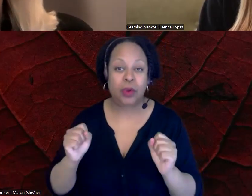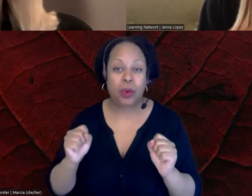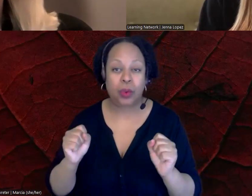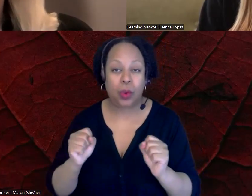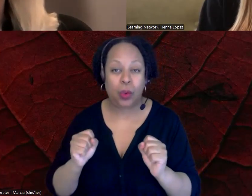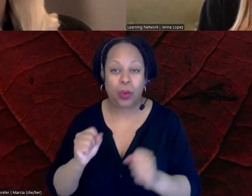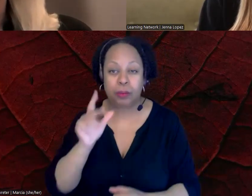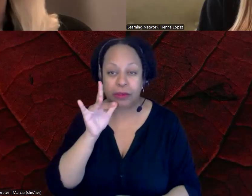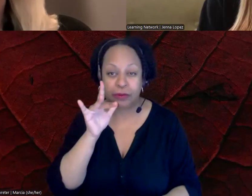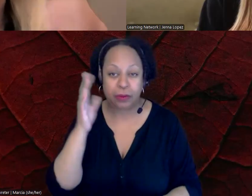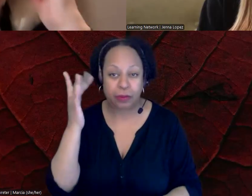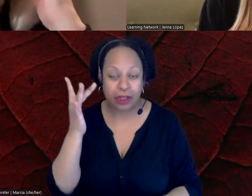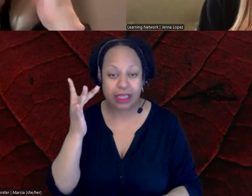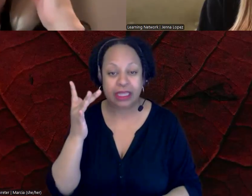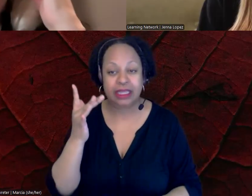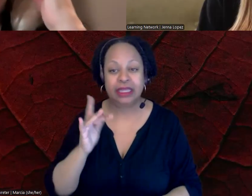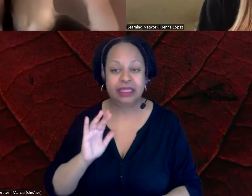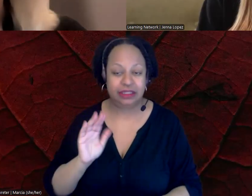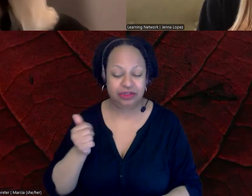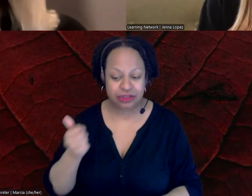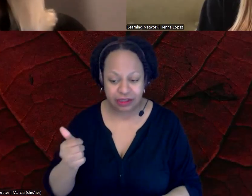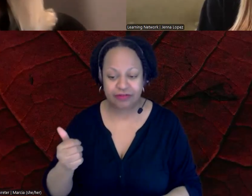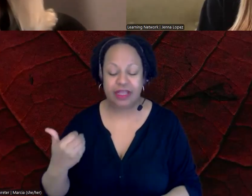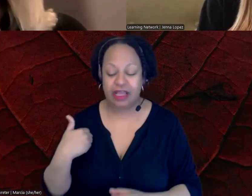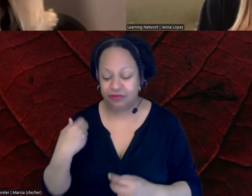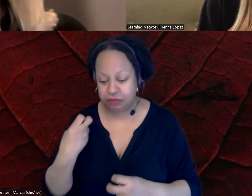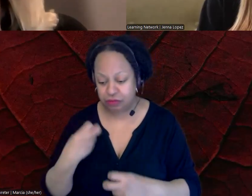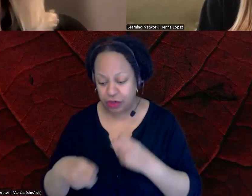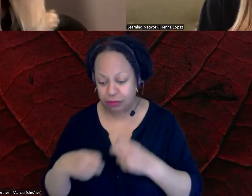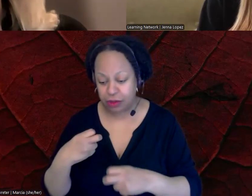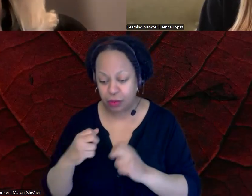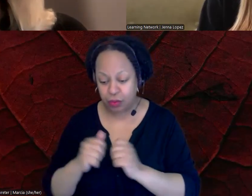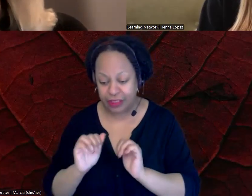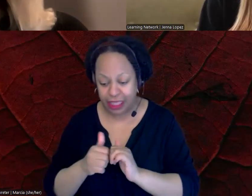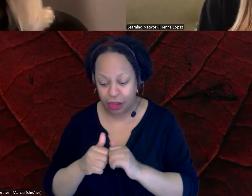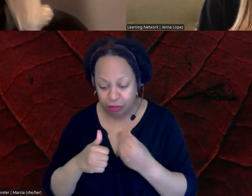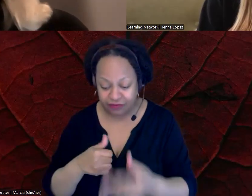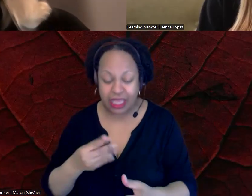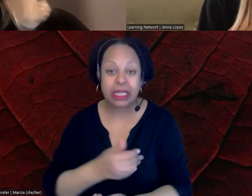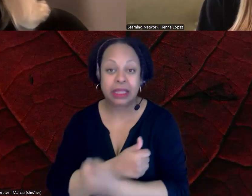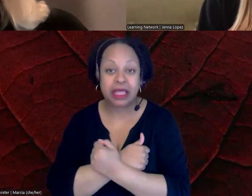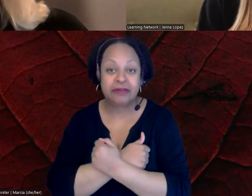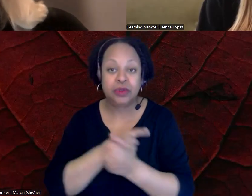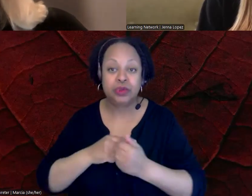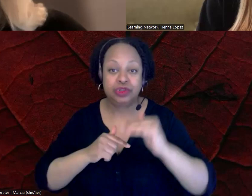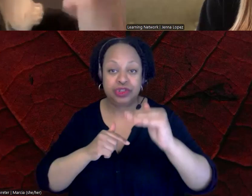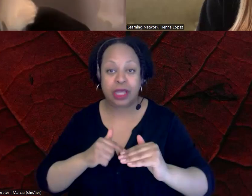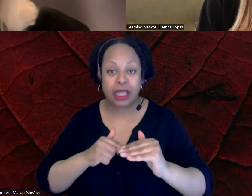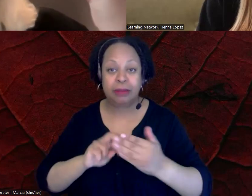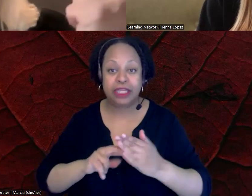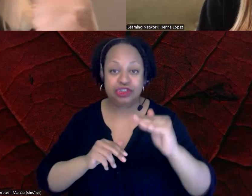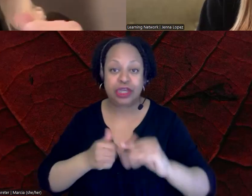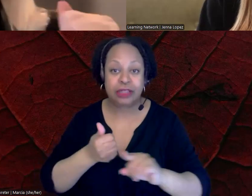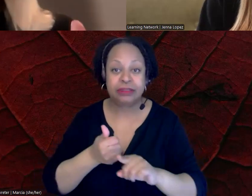désordonnée, il y avait un problème avec l'amour que vous avez donné à votre enfant. Vous avez causé ce retrait,